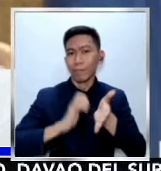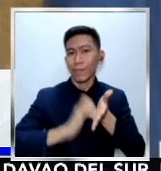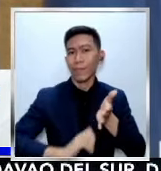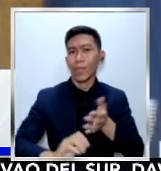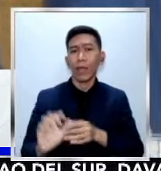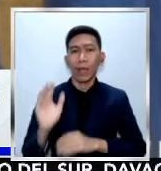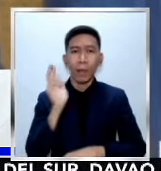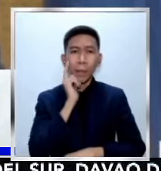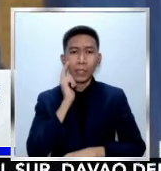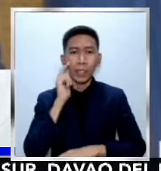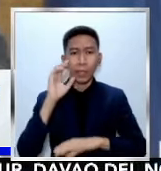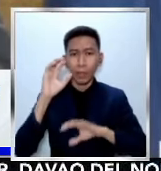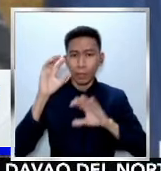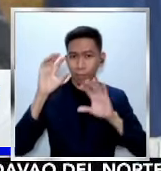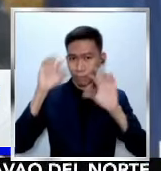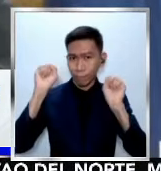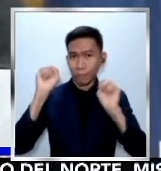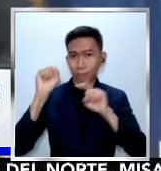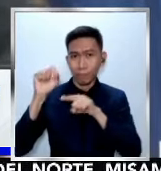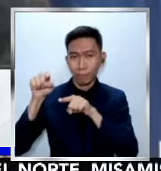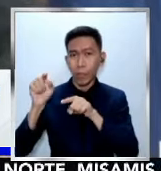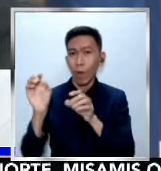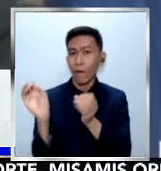President. Sige nga.